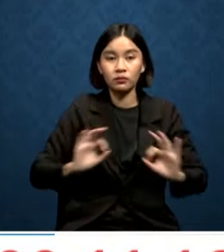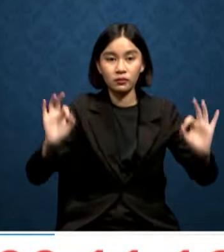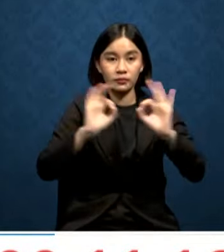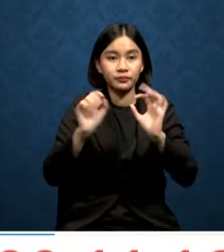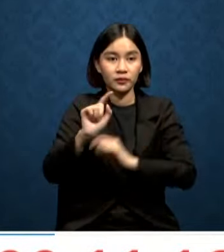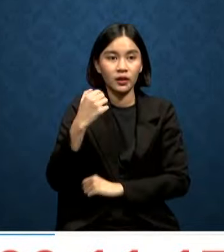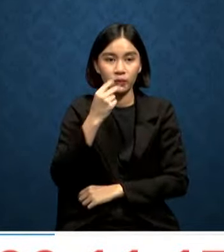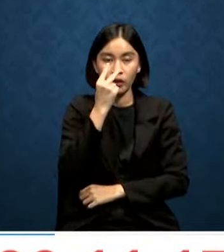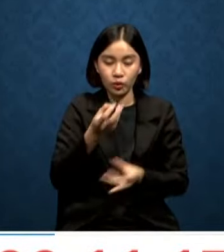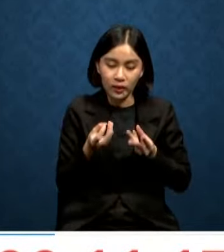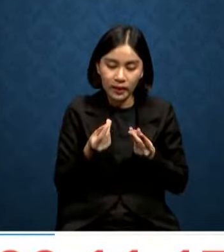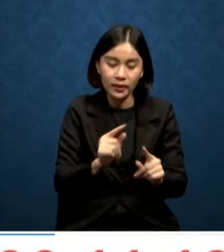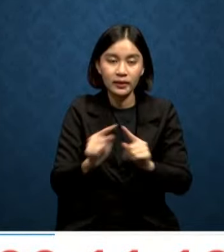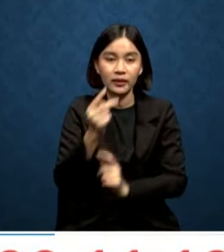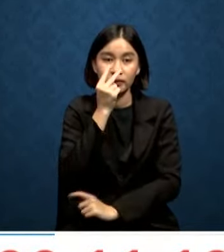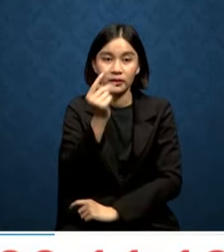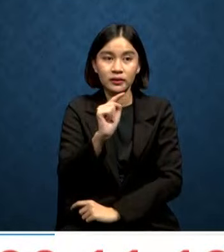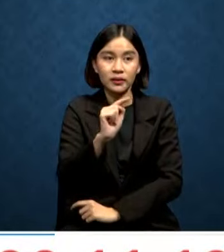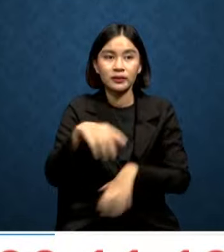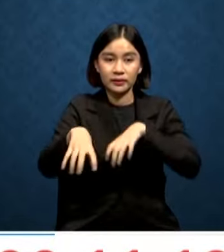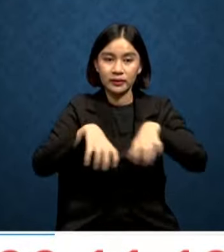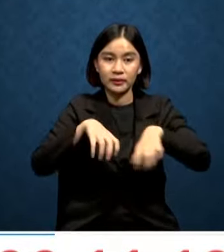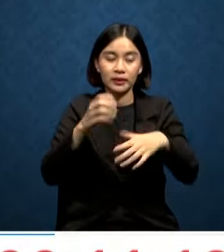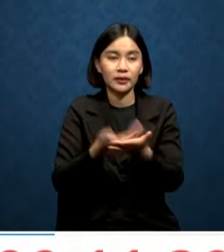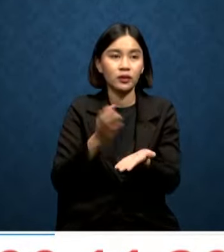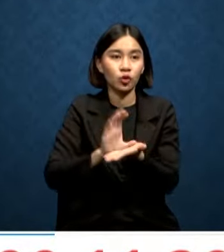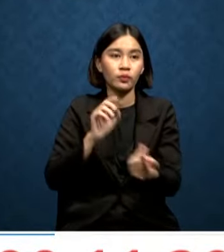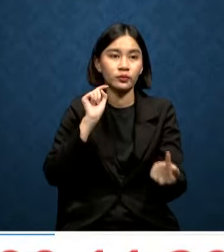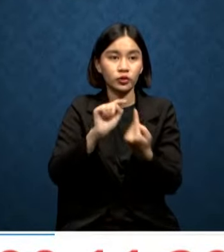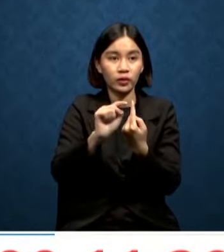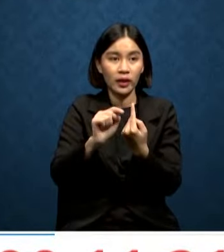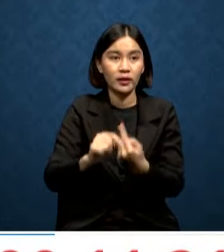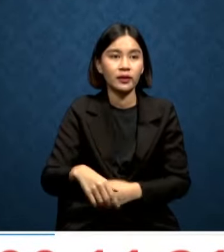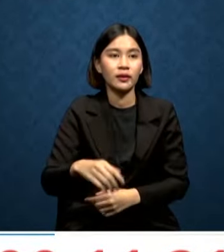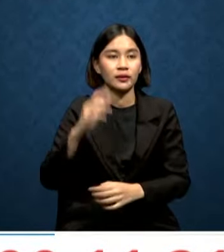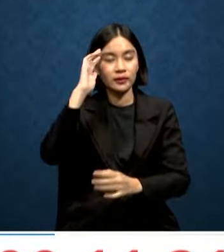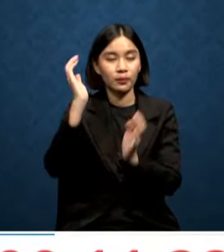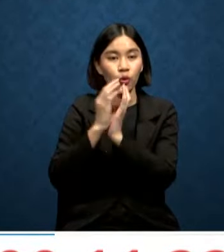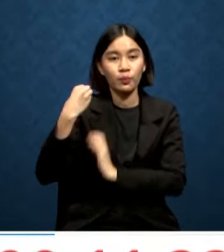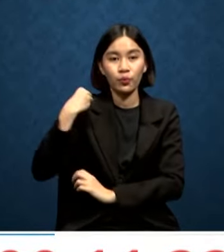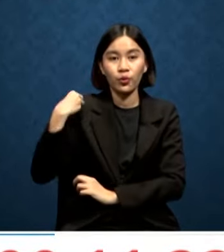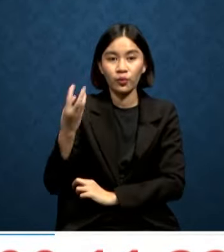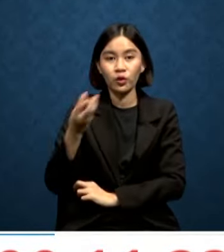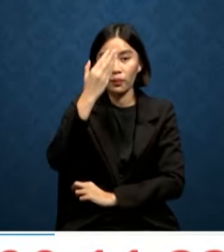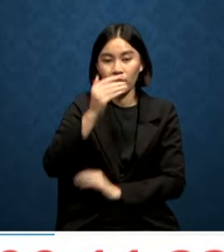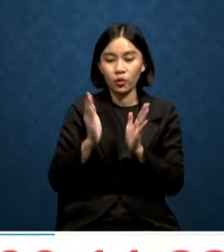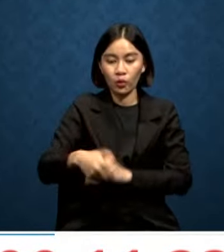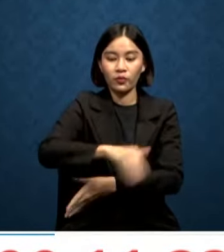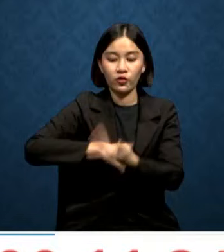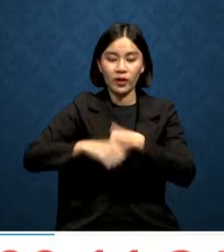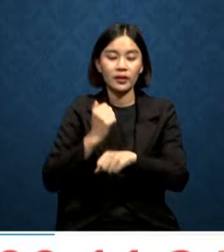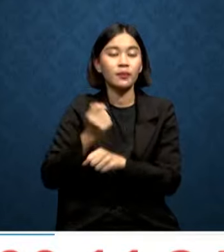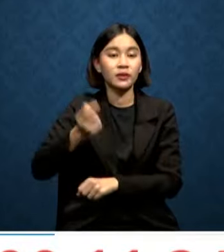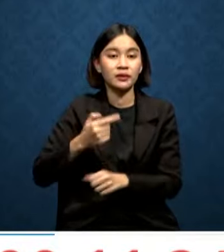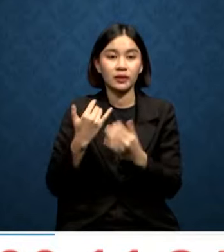ถ้าท่านได้ดูในรายละเอียดเนี่ยท่านจะเห็นว่าเป็นการจัดสรรโดยที่เน้นไปเรื่องของตำรวจชั้นผู้น้อยเป็นหลักเพราะว่าเป็นผู้ปฏิบัตินะครับซึ่งตรงนี้เ